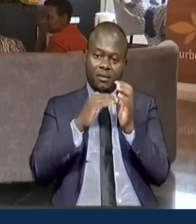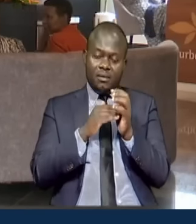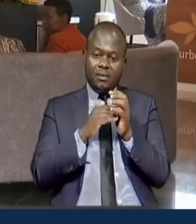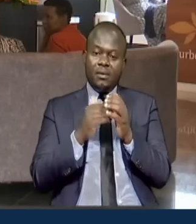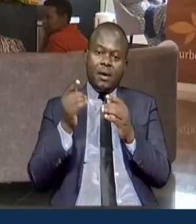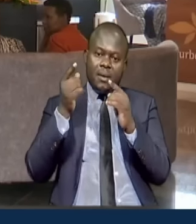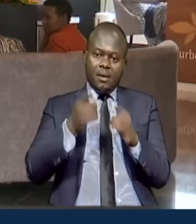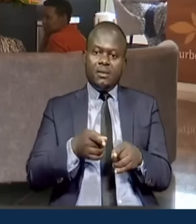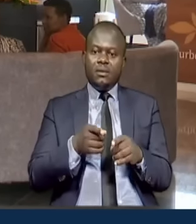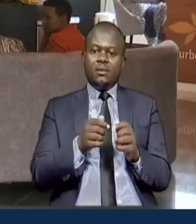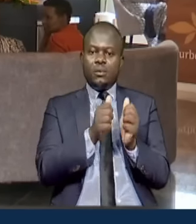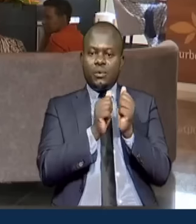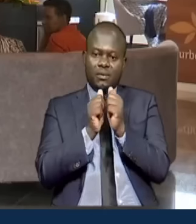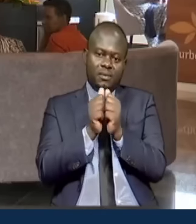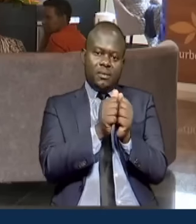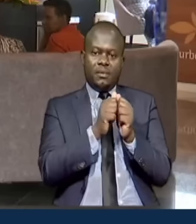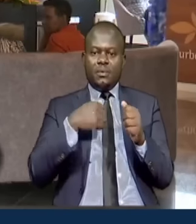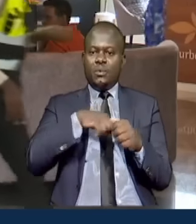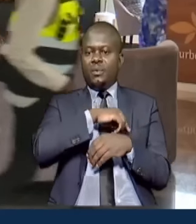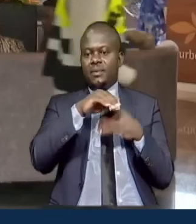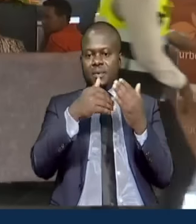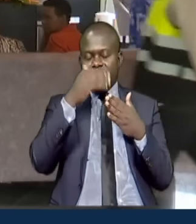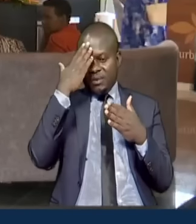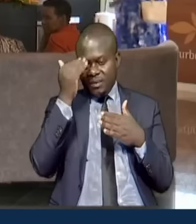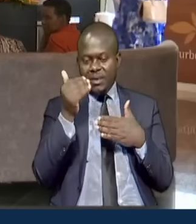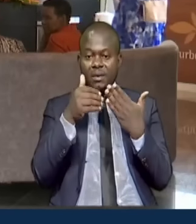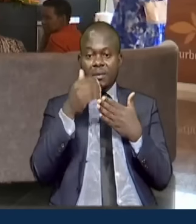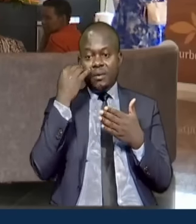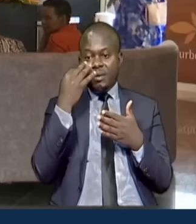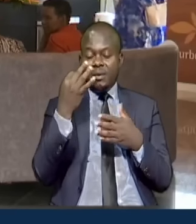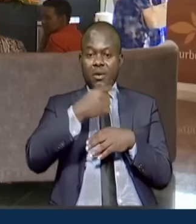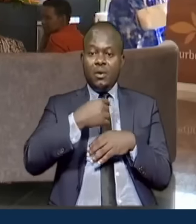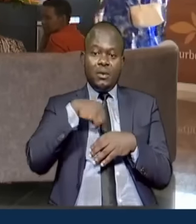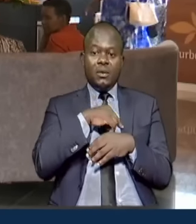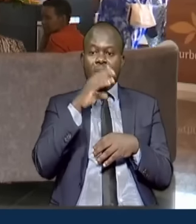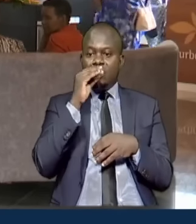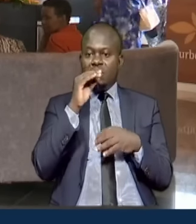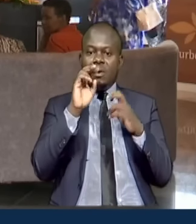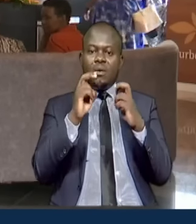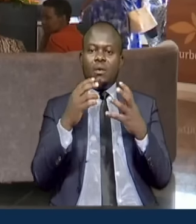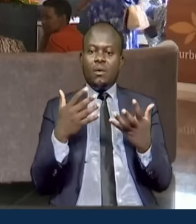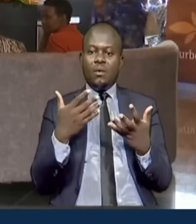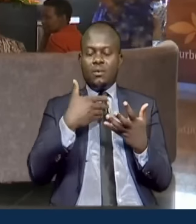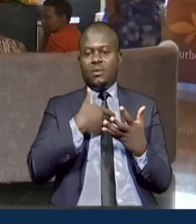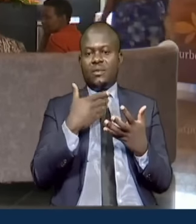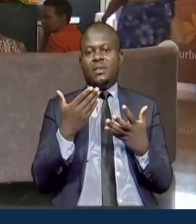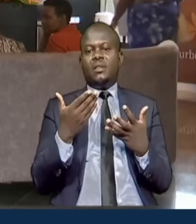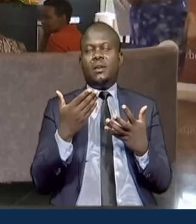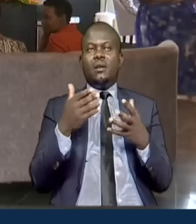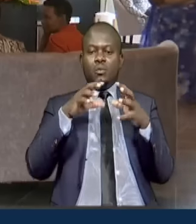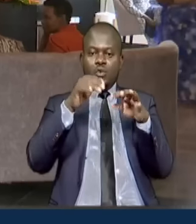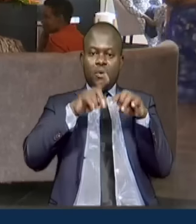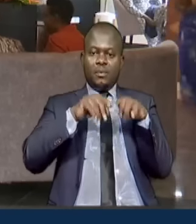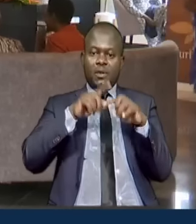banabazane tugendere rimwe twese. Kuko niba uyu munsi tuvuga ko dufite umutwe wa politiki